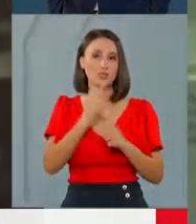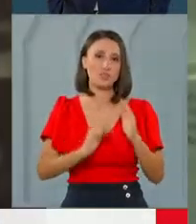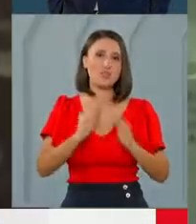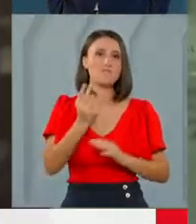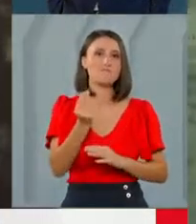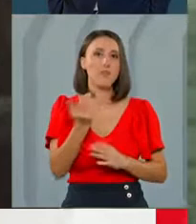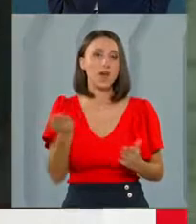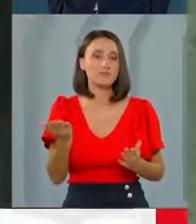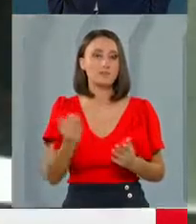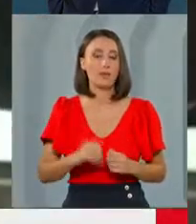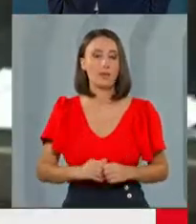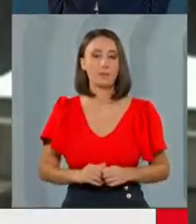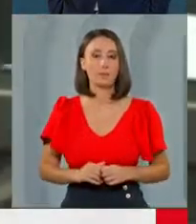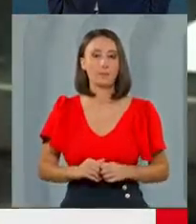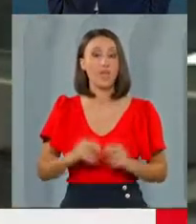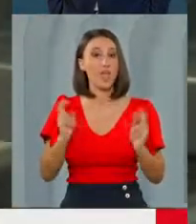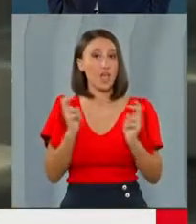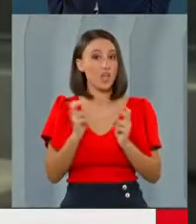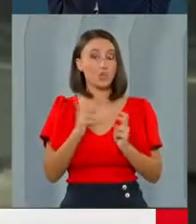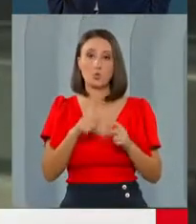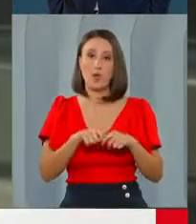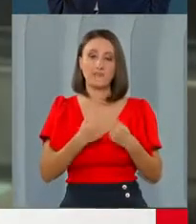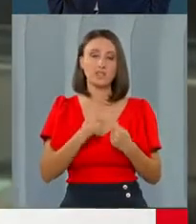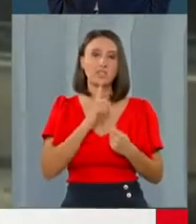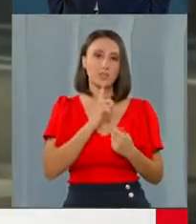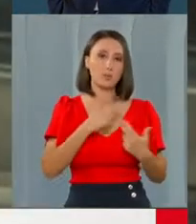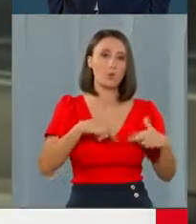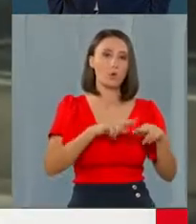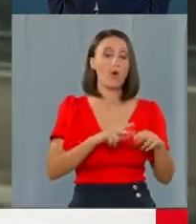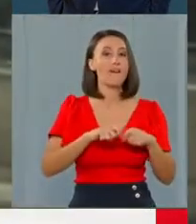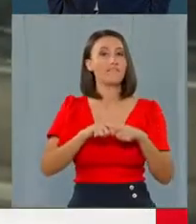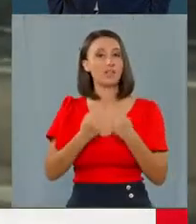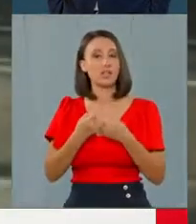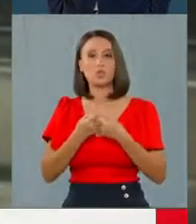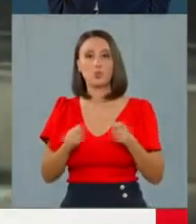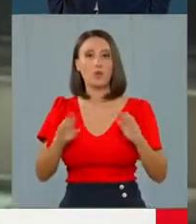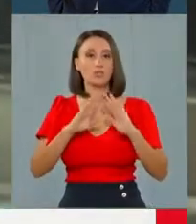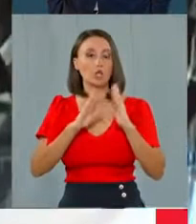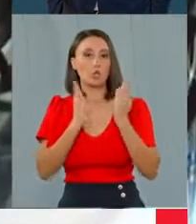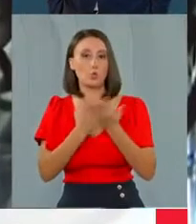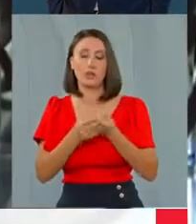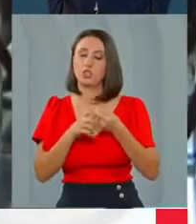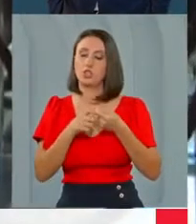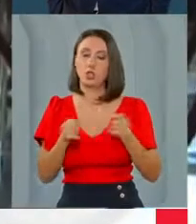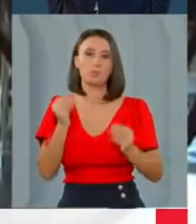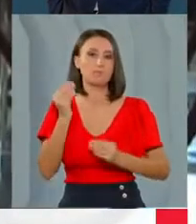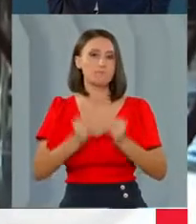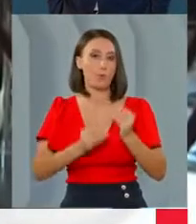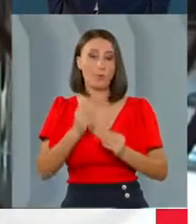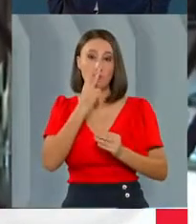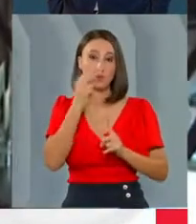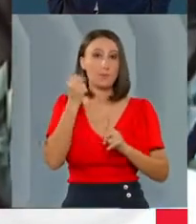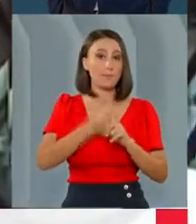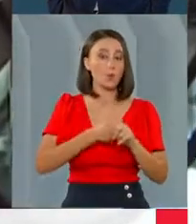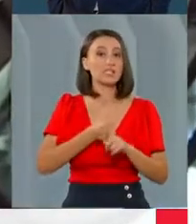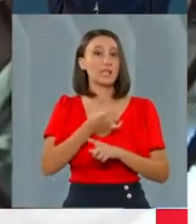creșteri de prețuri, mai ales în zona de energie, care nu ne afectează doar pe noi, afectează întreaga lume. Peste tot sunt probleme, am văzut proteste în Grecia, am văzut